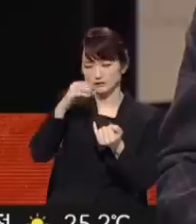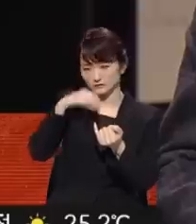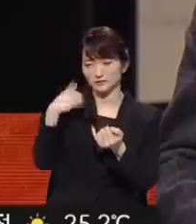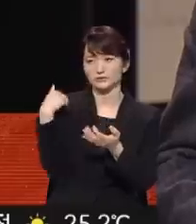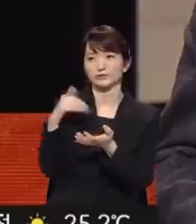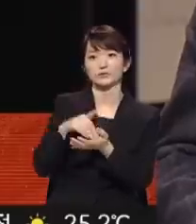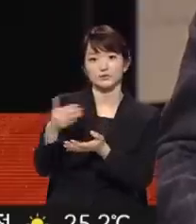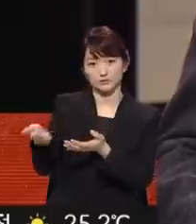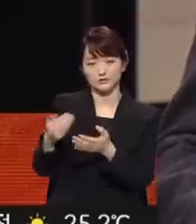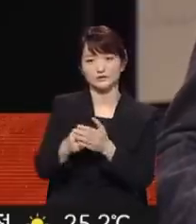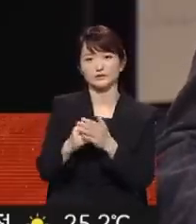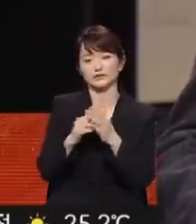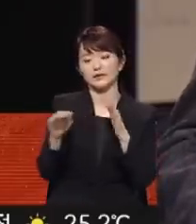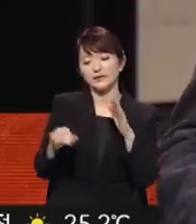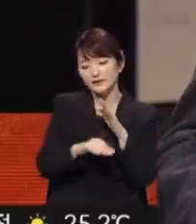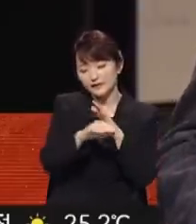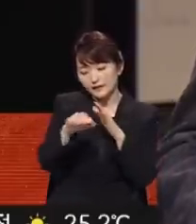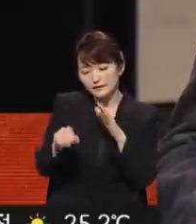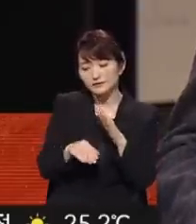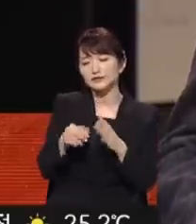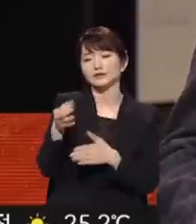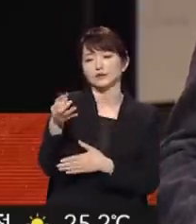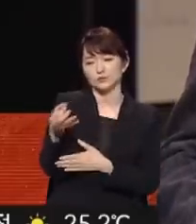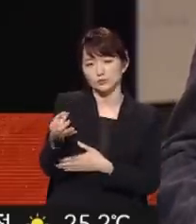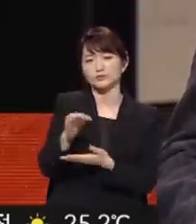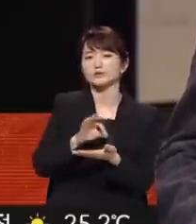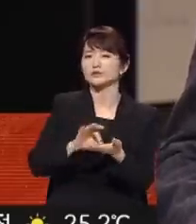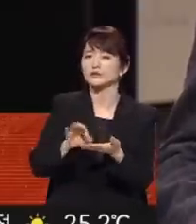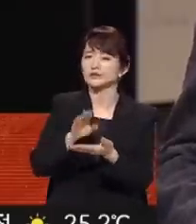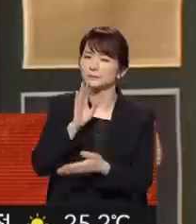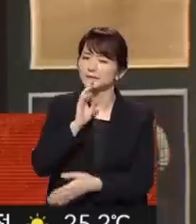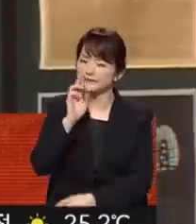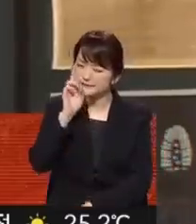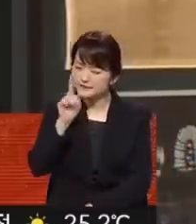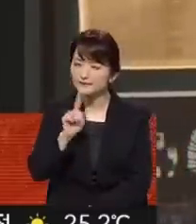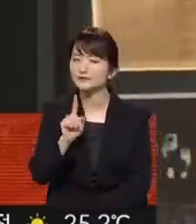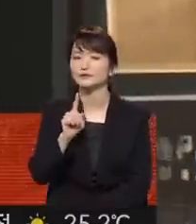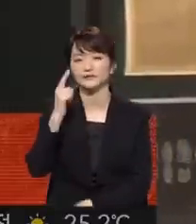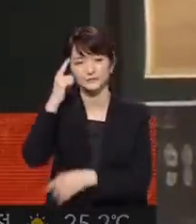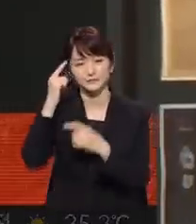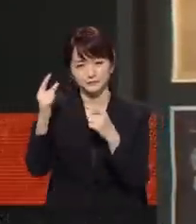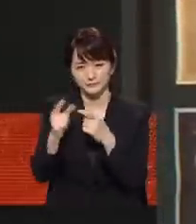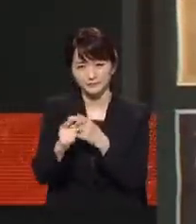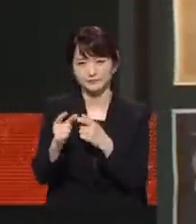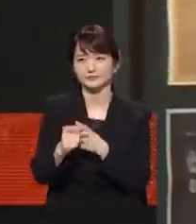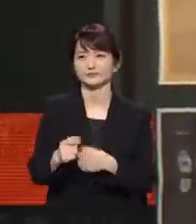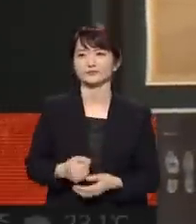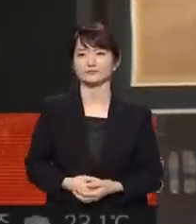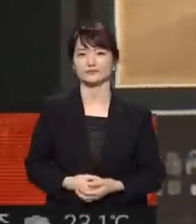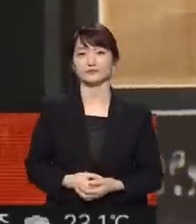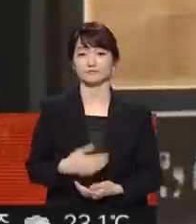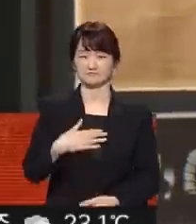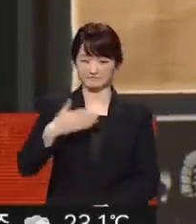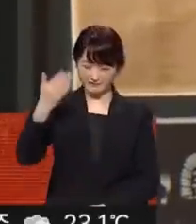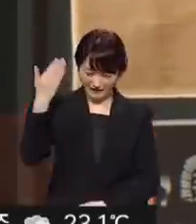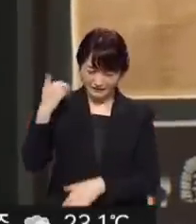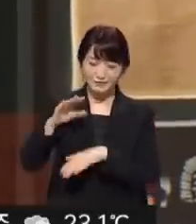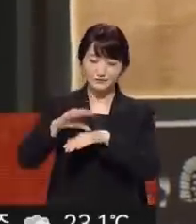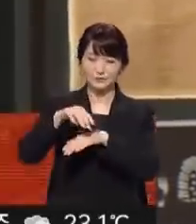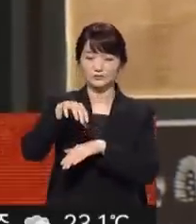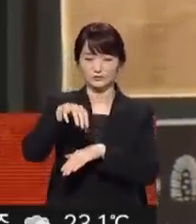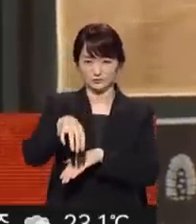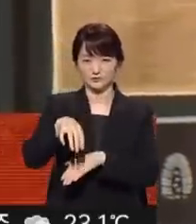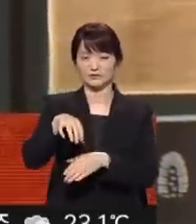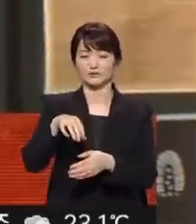보탬이 될 수 있도록 쓰는 게 맞는지 고민이라고 전했습니다. 정말 이 비상금, 비자금 저도 아주 예전에 방송에서 말이죠.